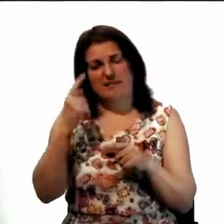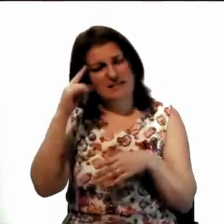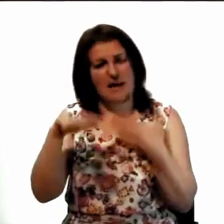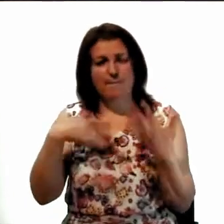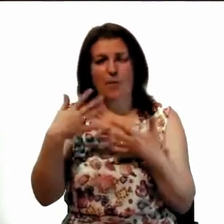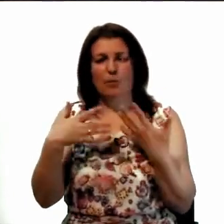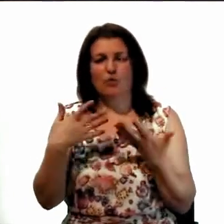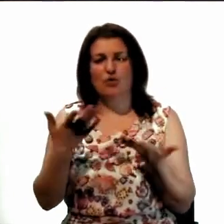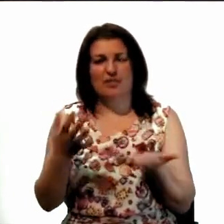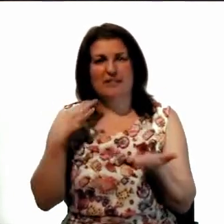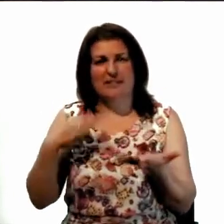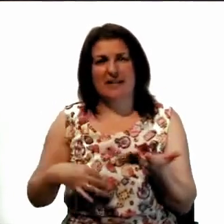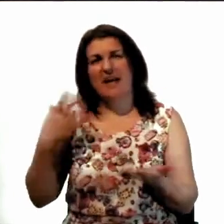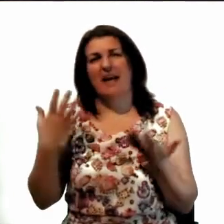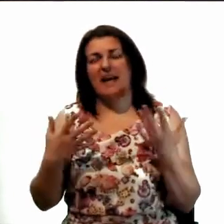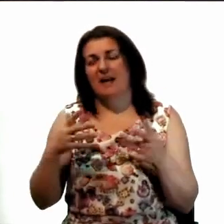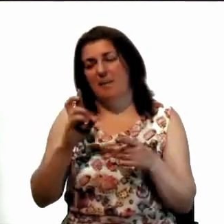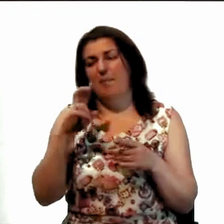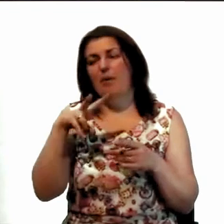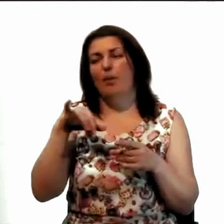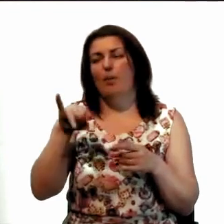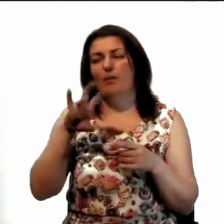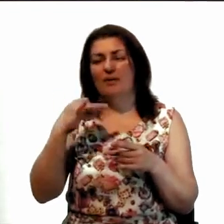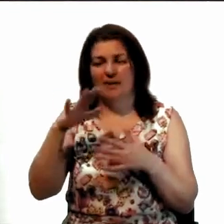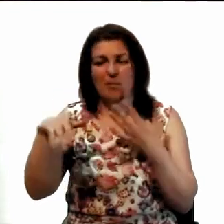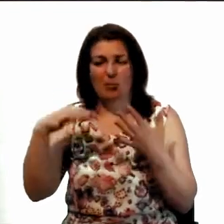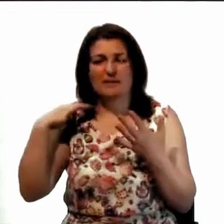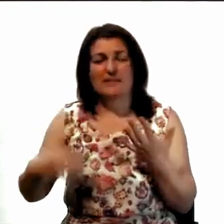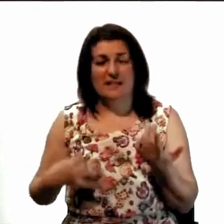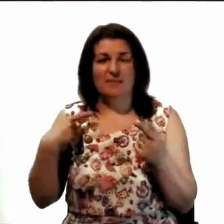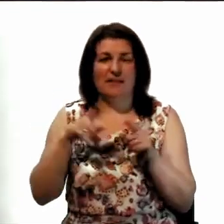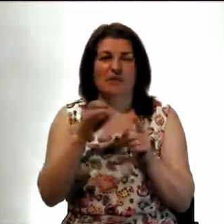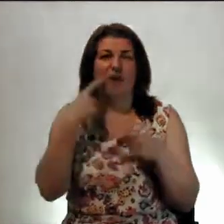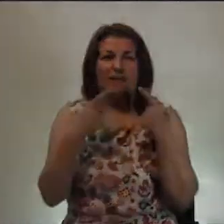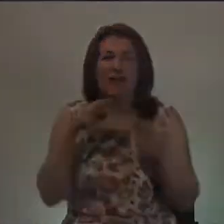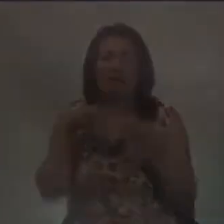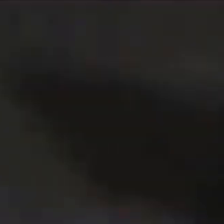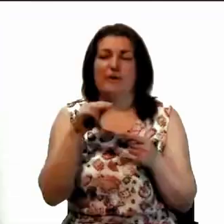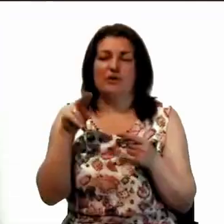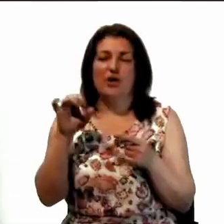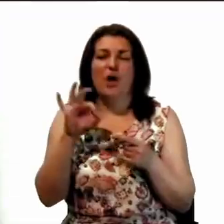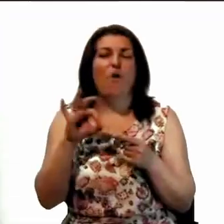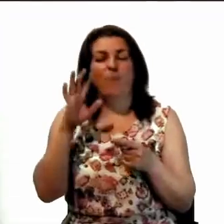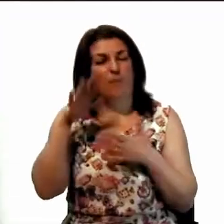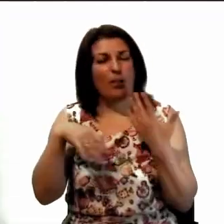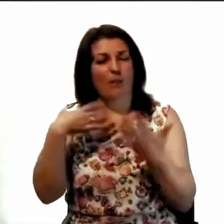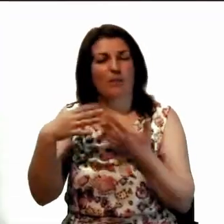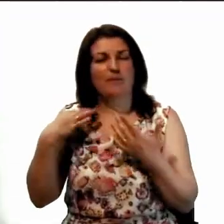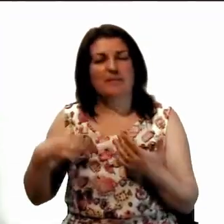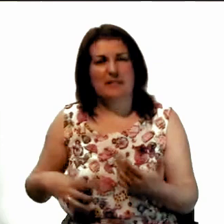да? Или блудный сын еще, как мы говорим. Притча о блудном сыне.